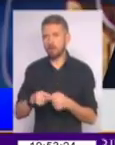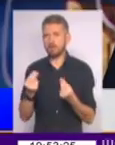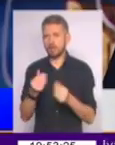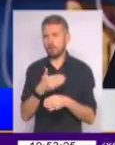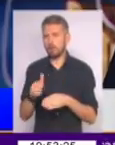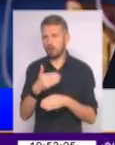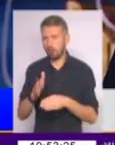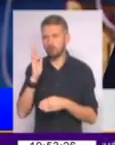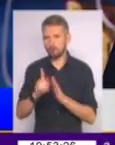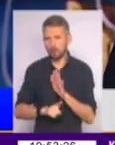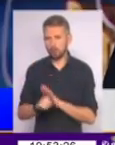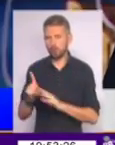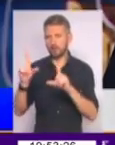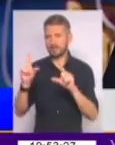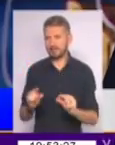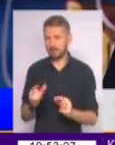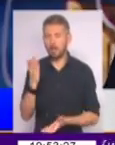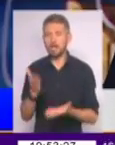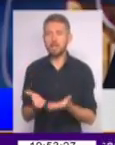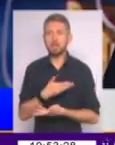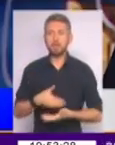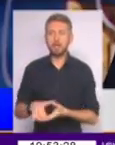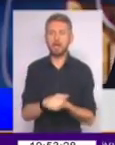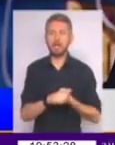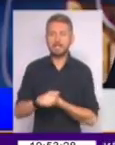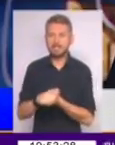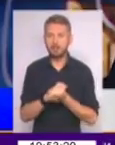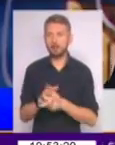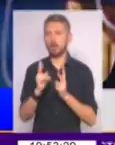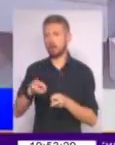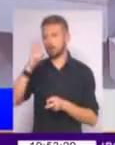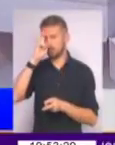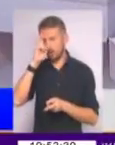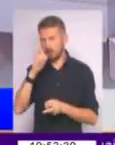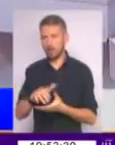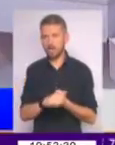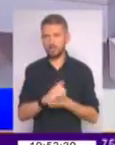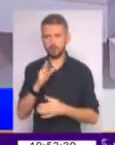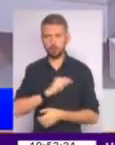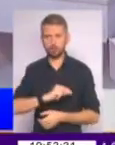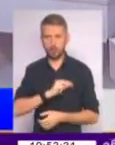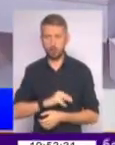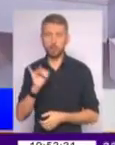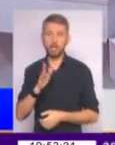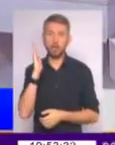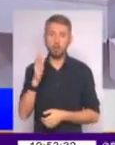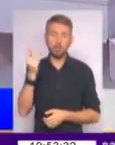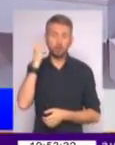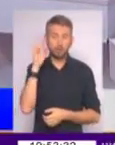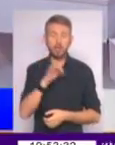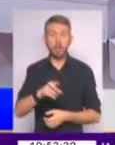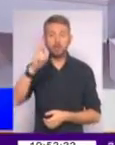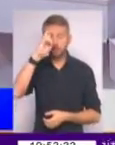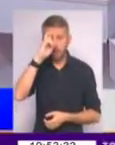потихонечку начнет снизиться. Если мы коллективно, как держава, коллективно будем работать и будем думать о